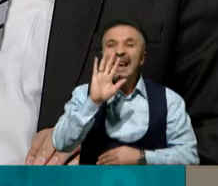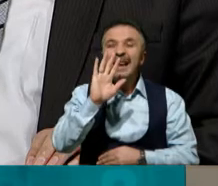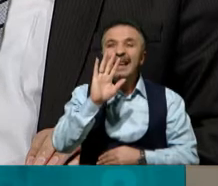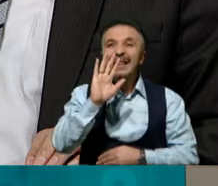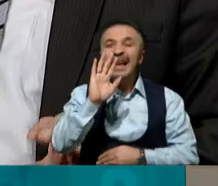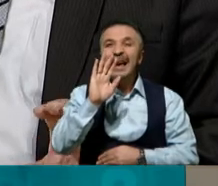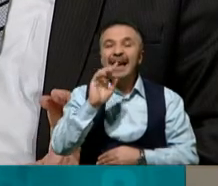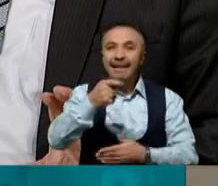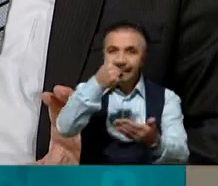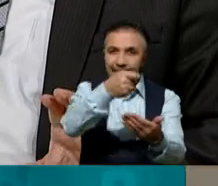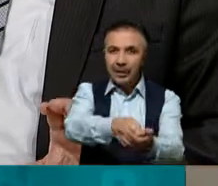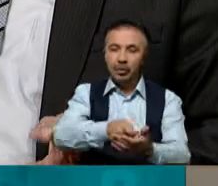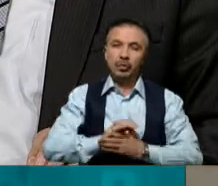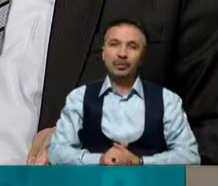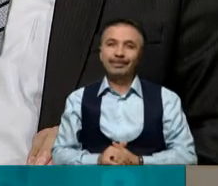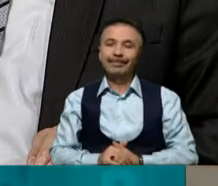Dolayısıyla